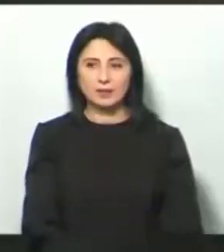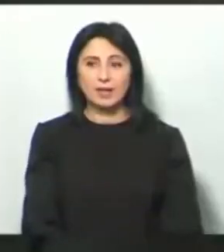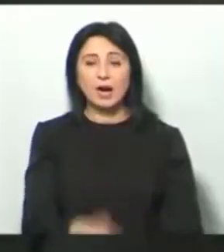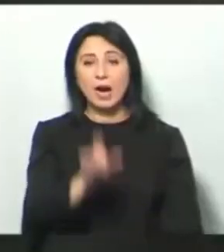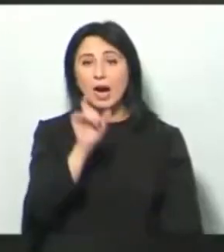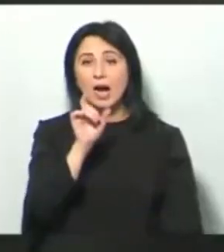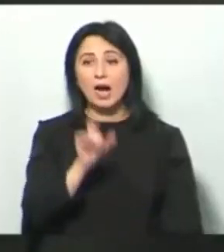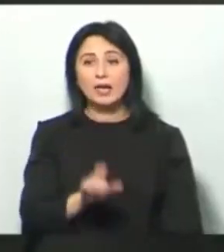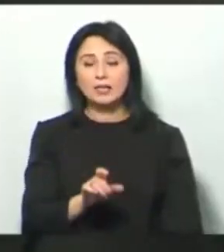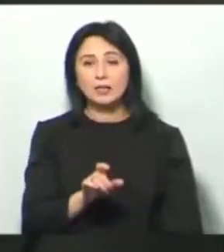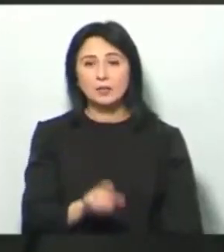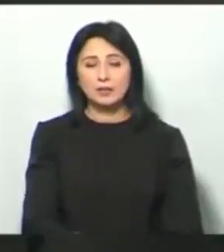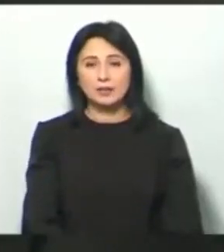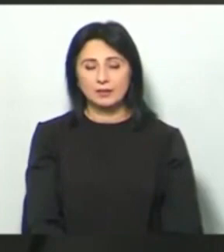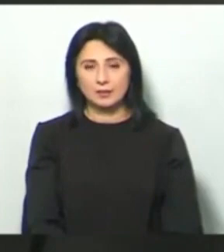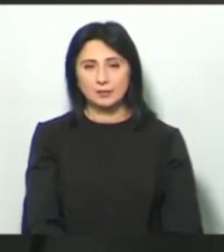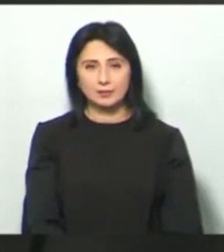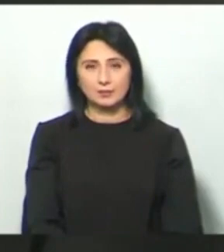ადამიანს